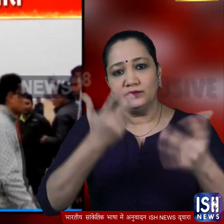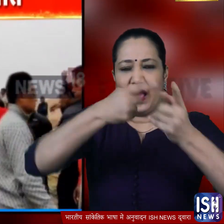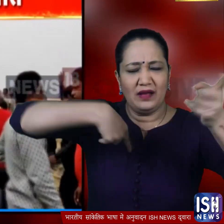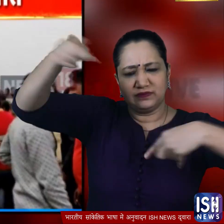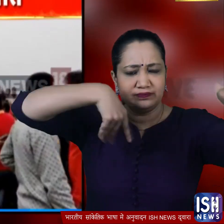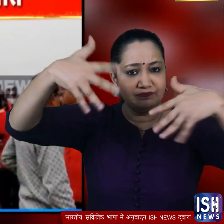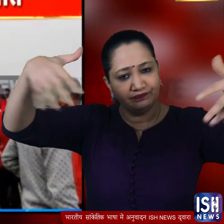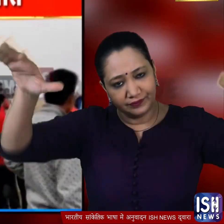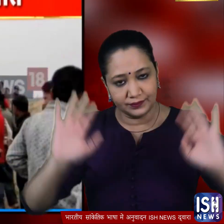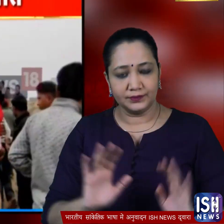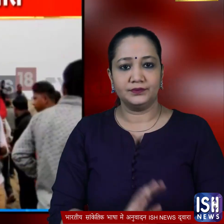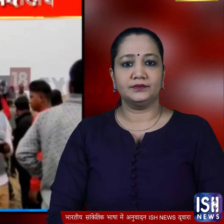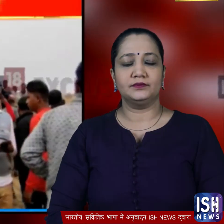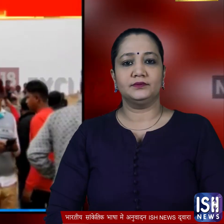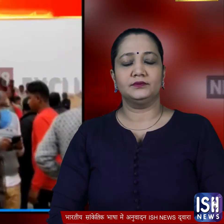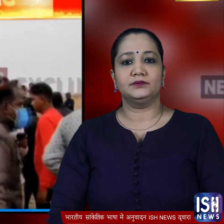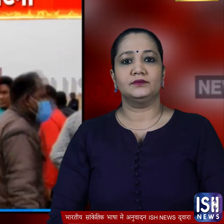पड़ा।